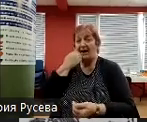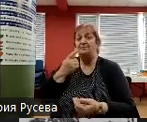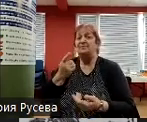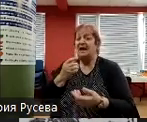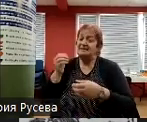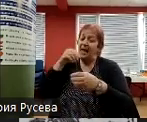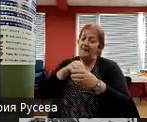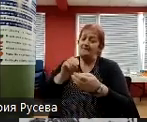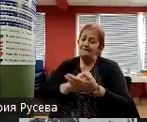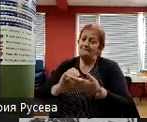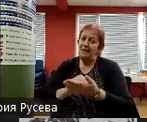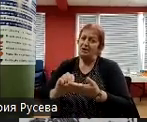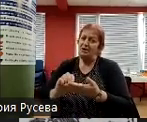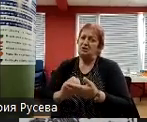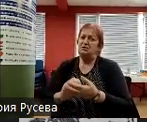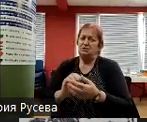пише с